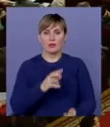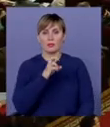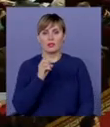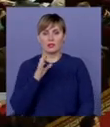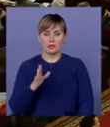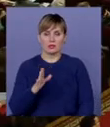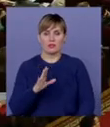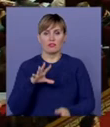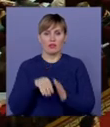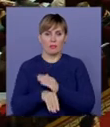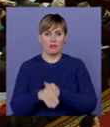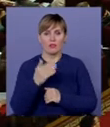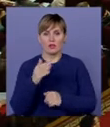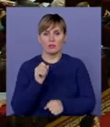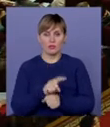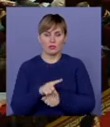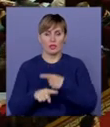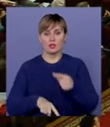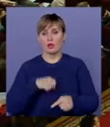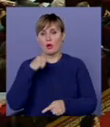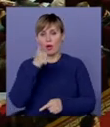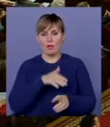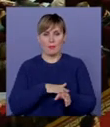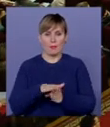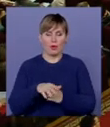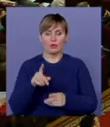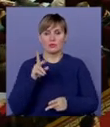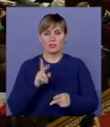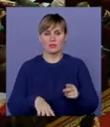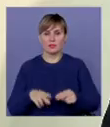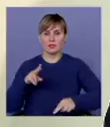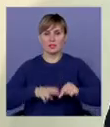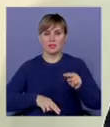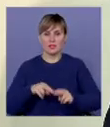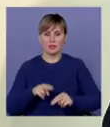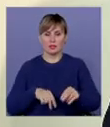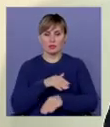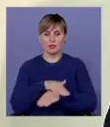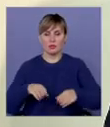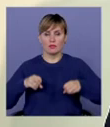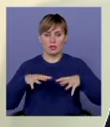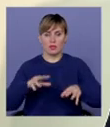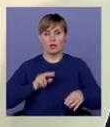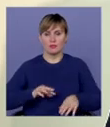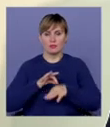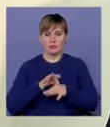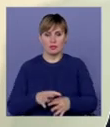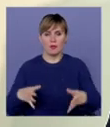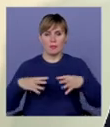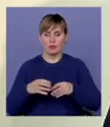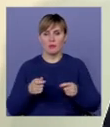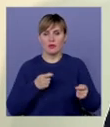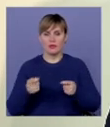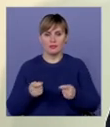рамках вашего поручения на следующий год полностью, чтобы завершить по строительству уличного освещения, работа ведется совместно с